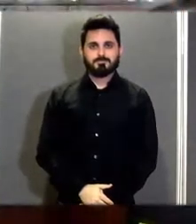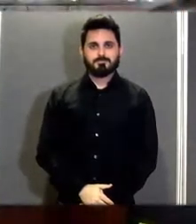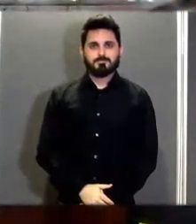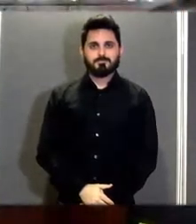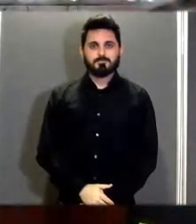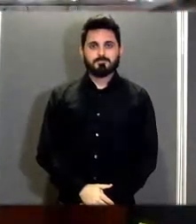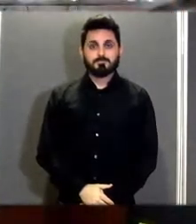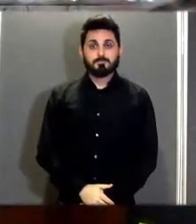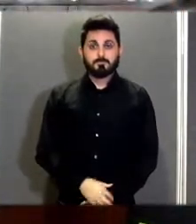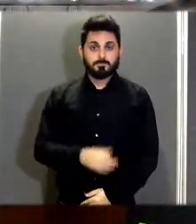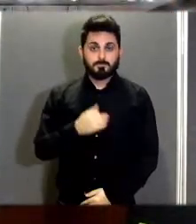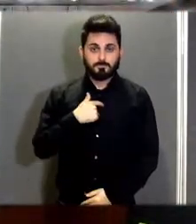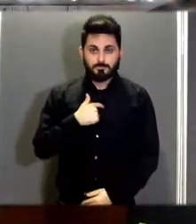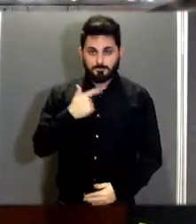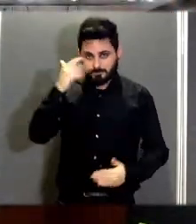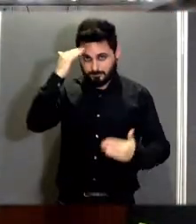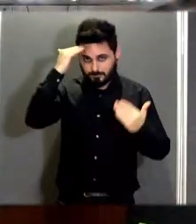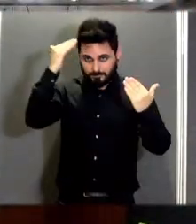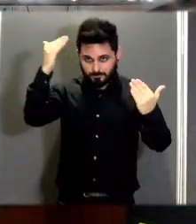S'ho mereixen.